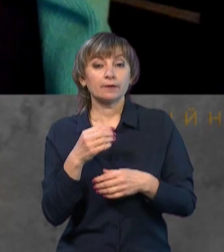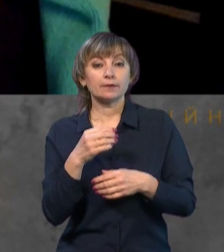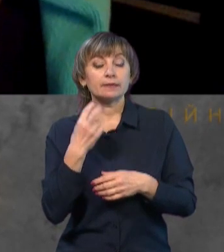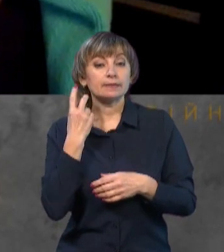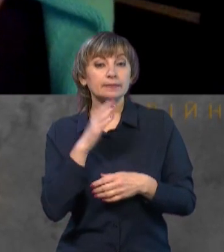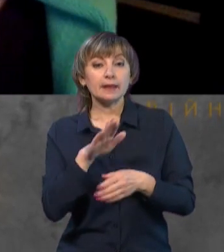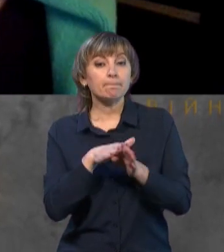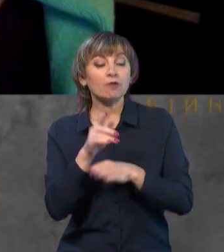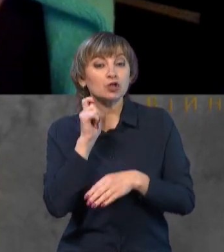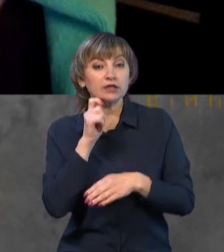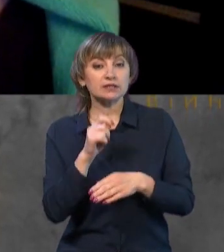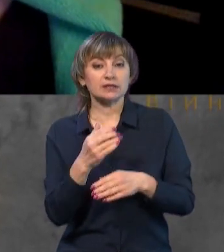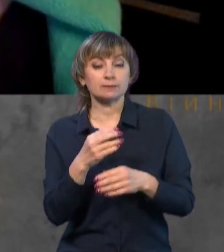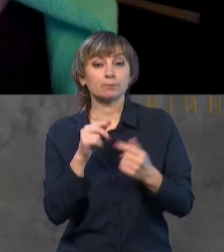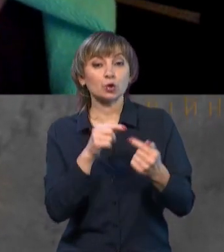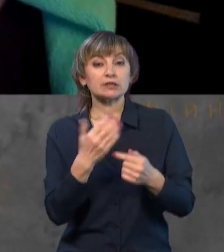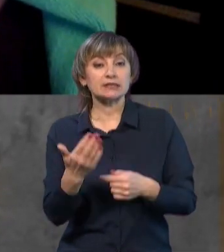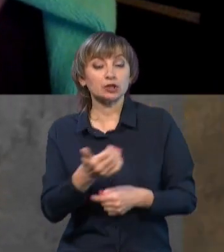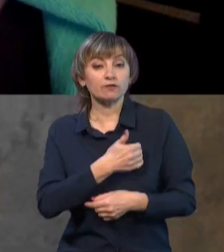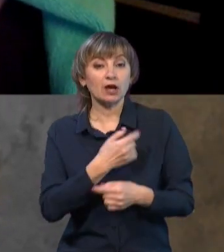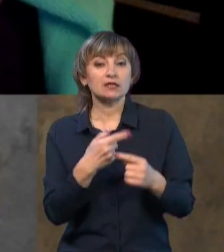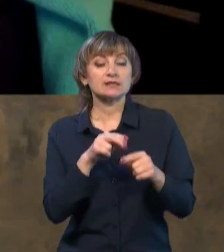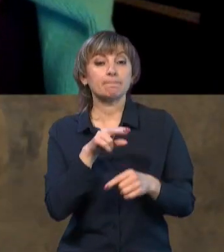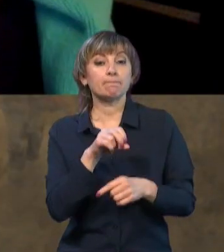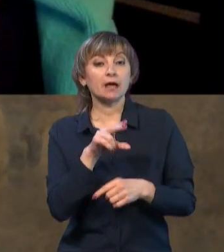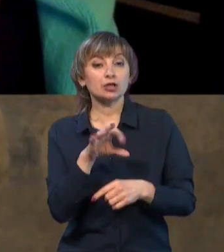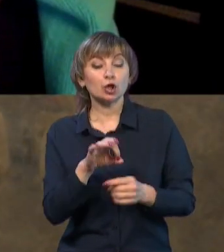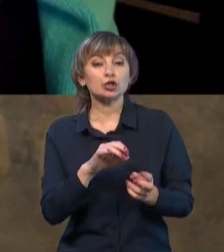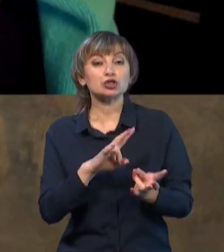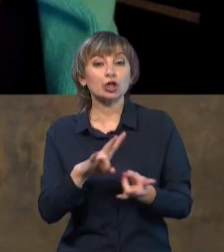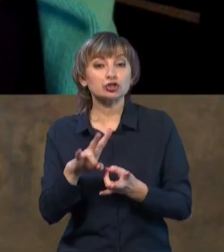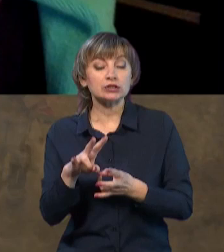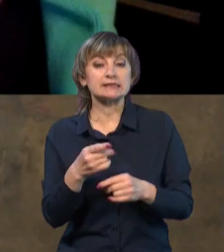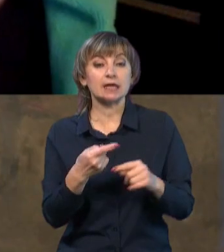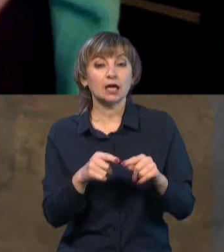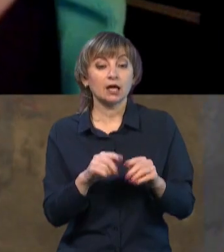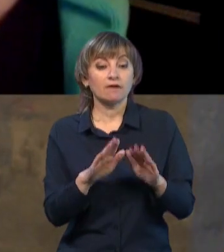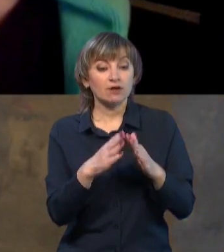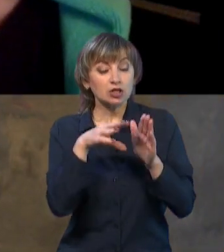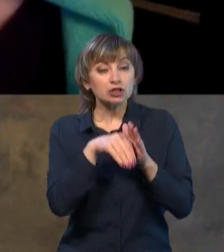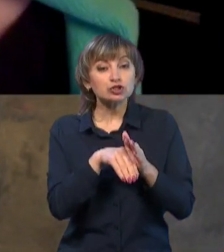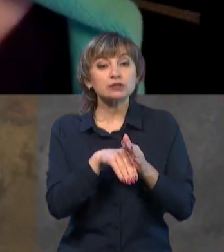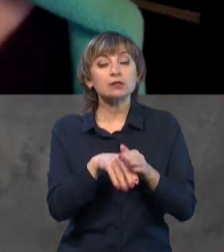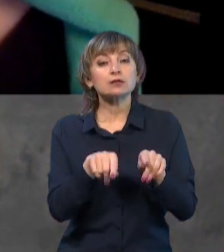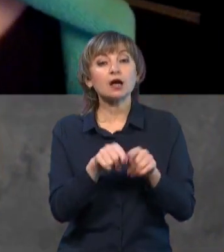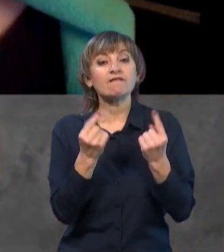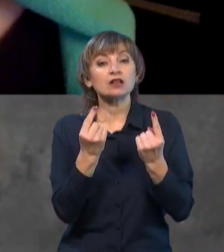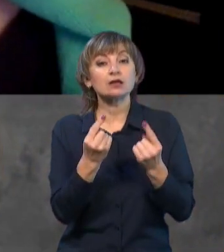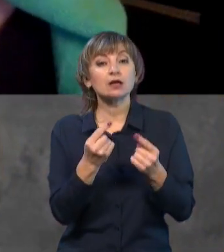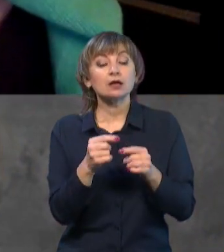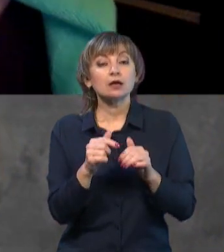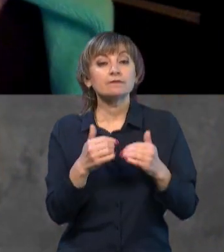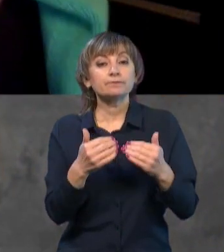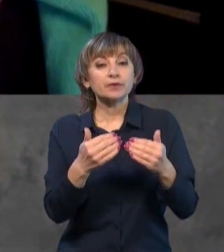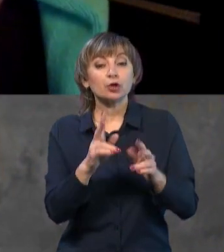збираюся. Це дійсно це педозлочинці. Так, то і власне в книжці. Така величезна хвиля всіх,